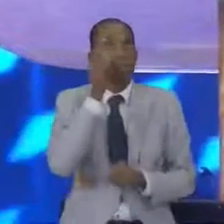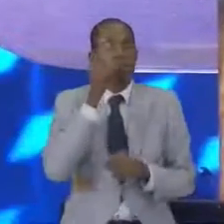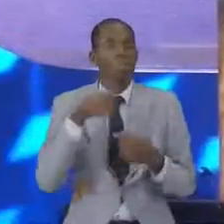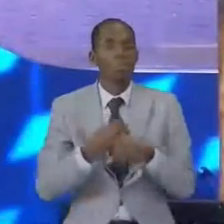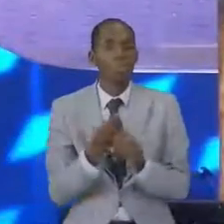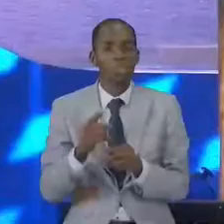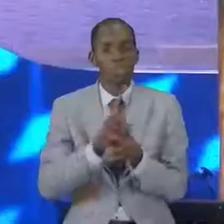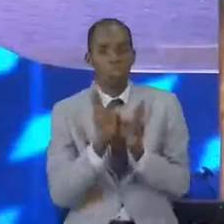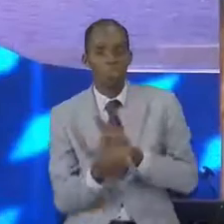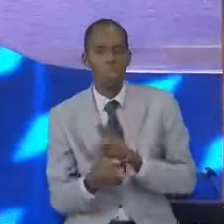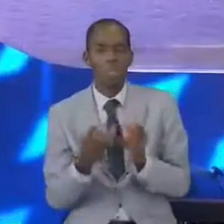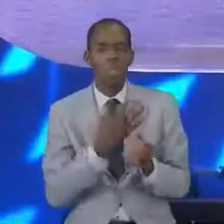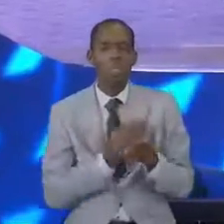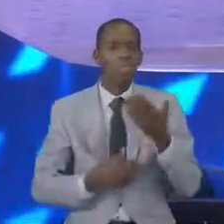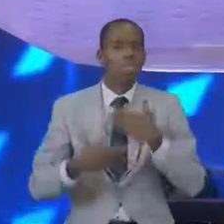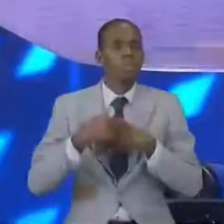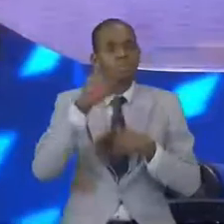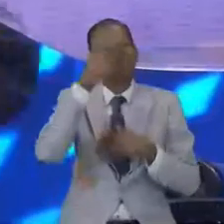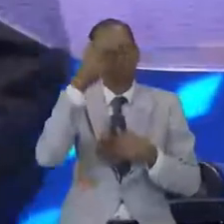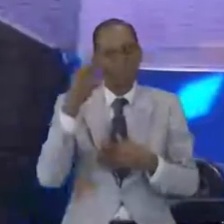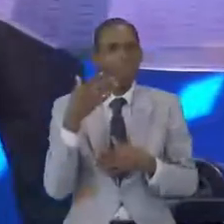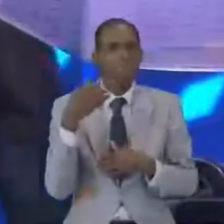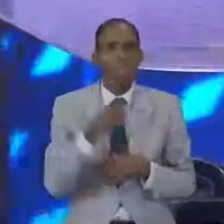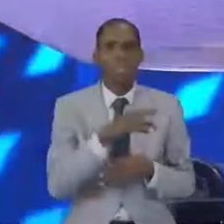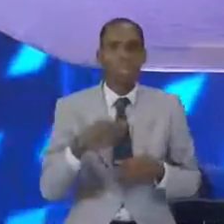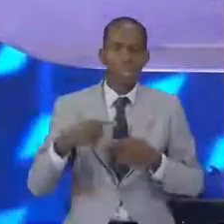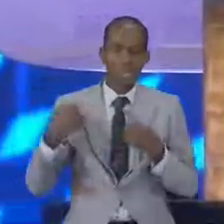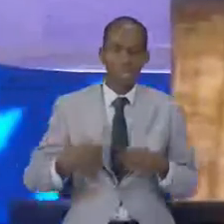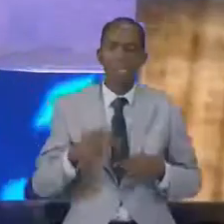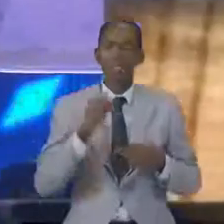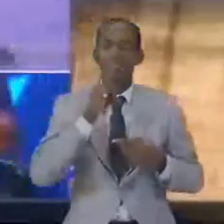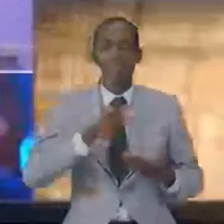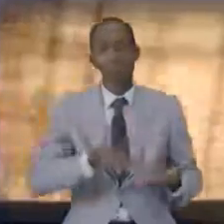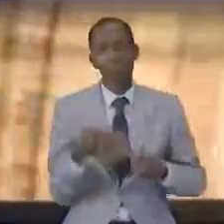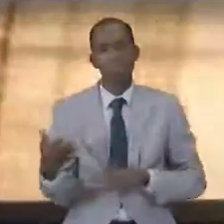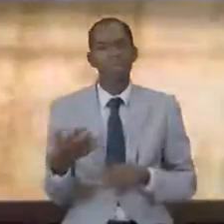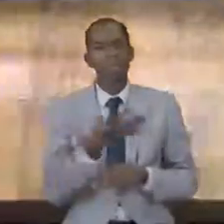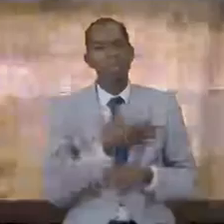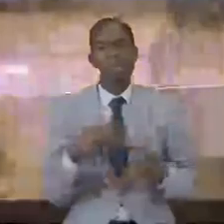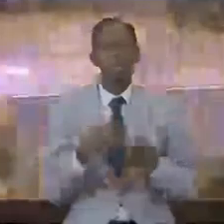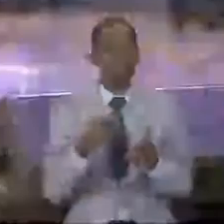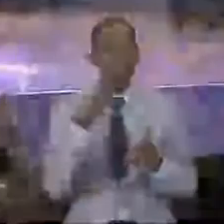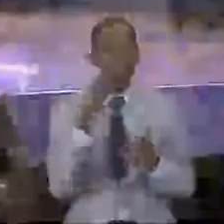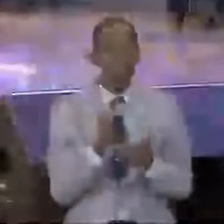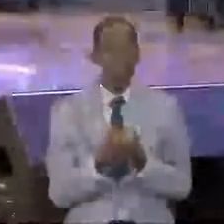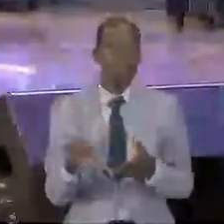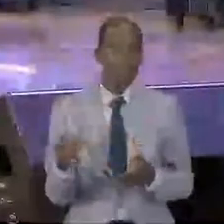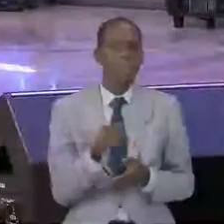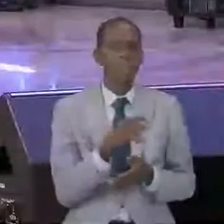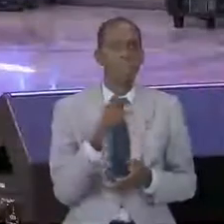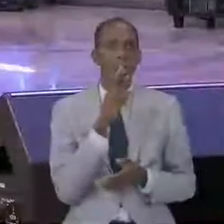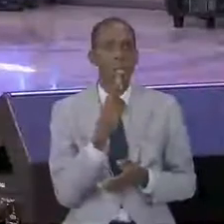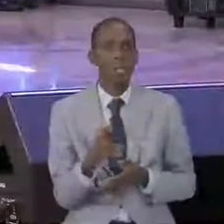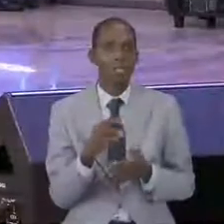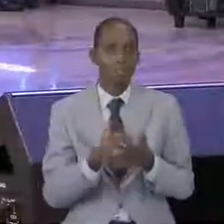amener à se repentir pour revenir parce qu'ils sont friterie de cœur maintenant dire ils sont deux fois